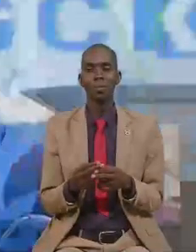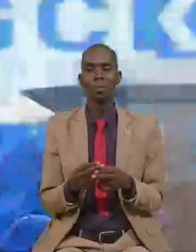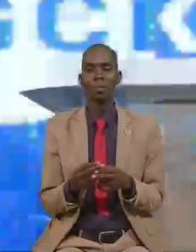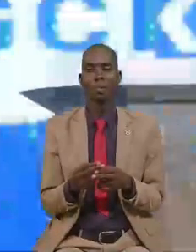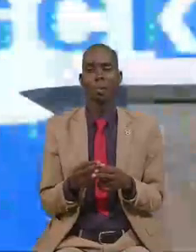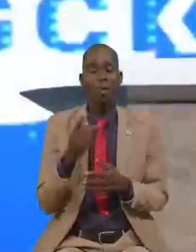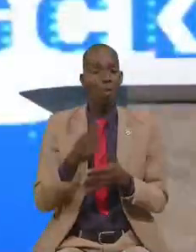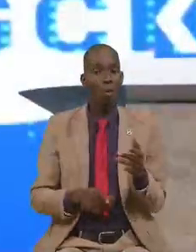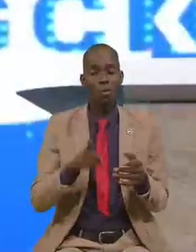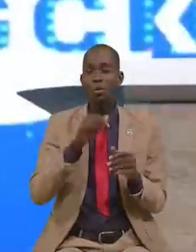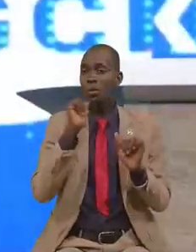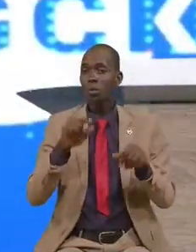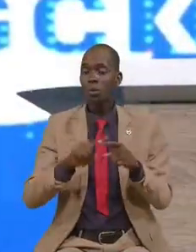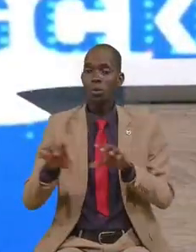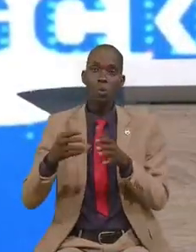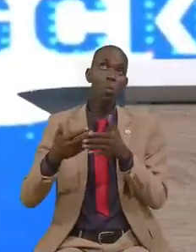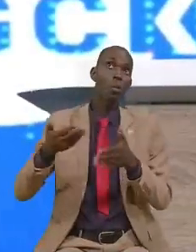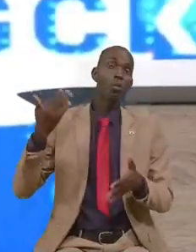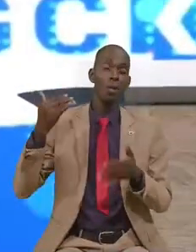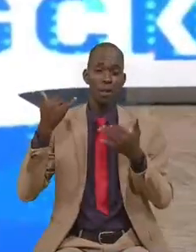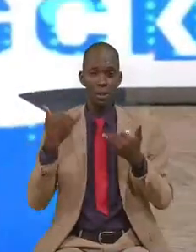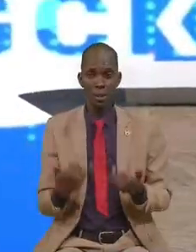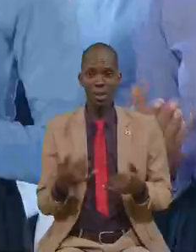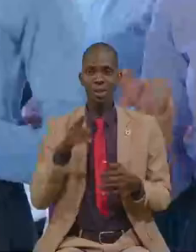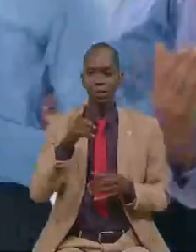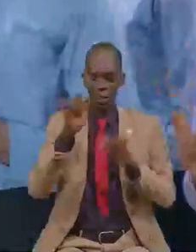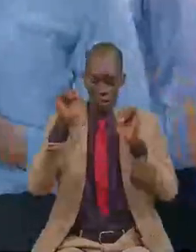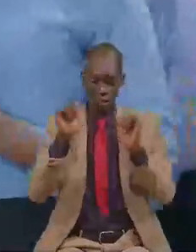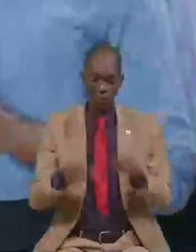Ce que tu ne pouvais pas faire avant, maintenant tu peux.